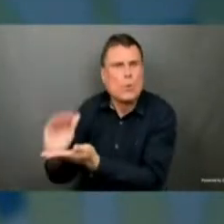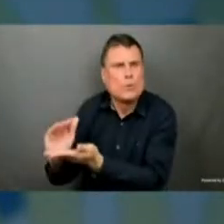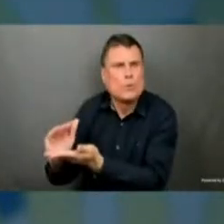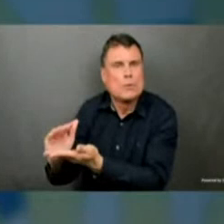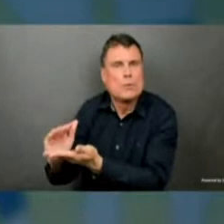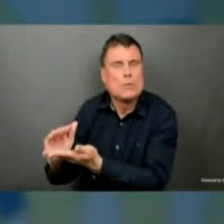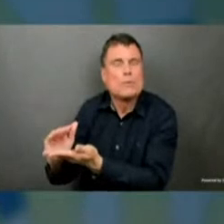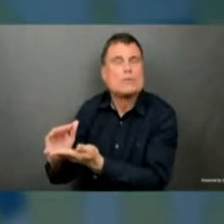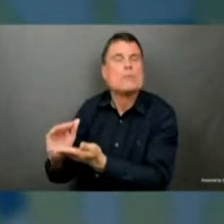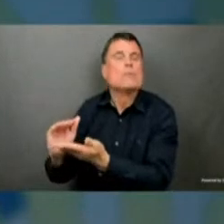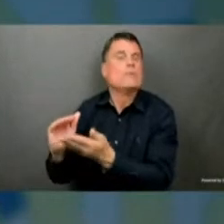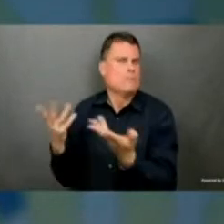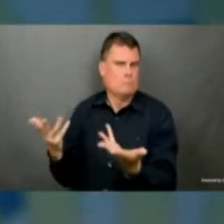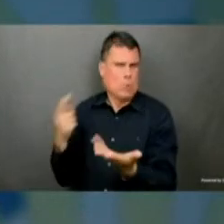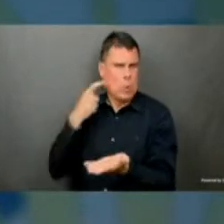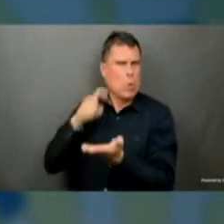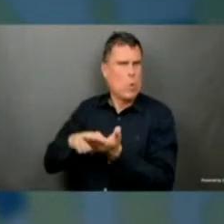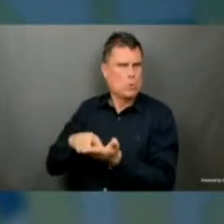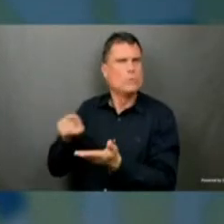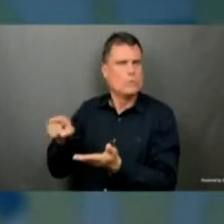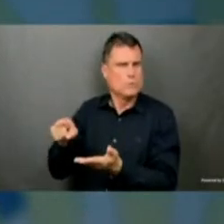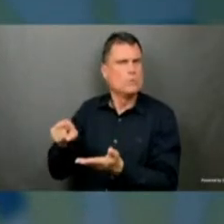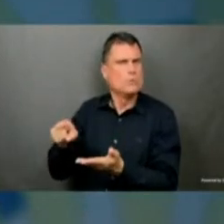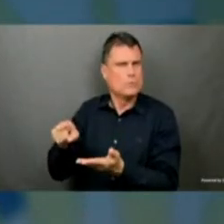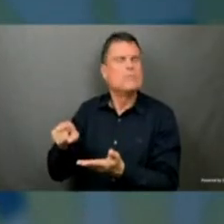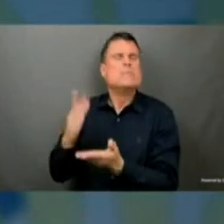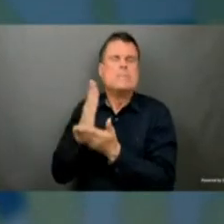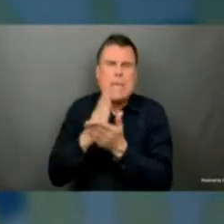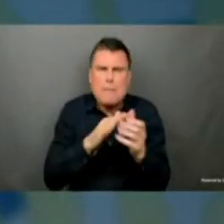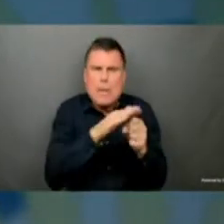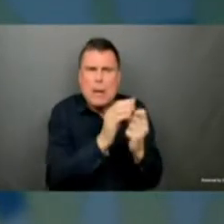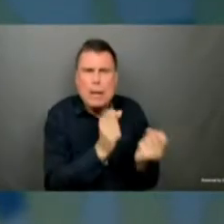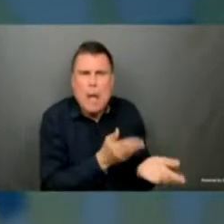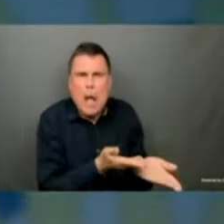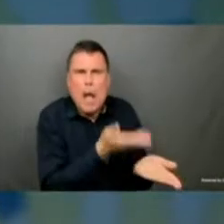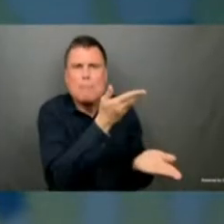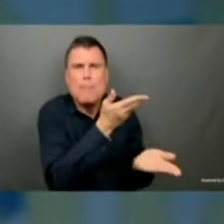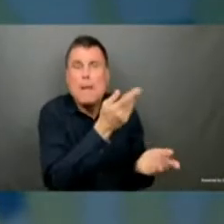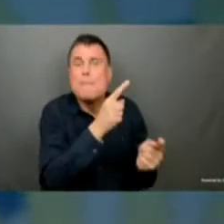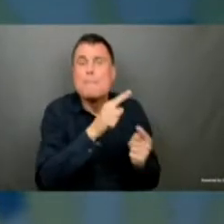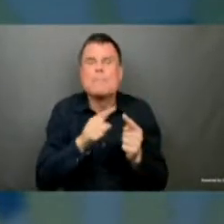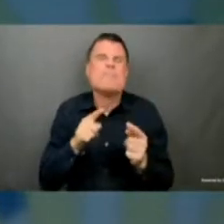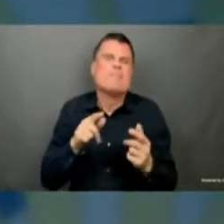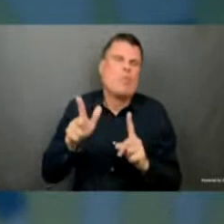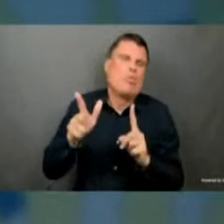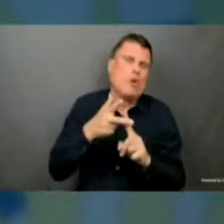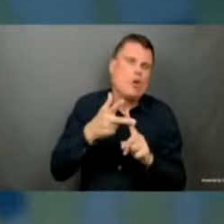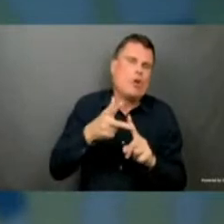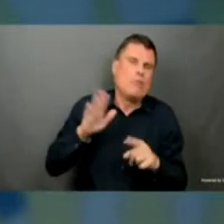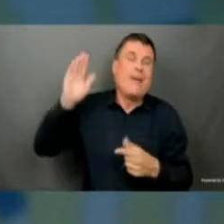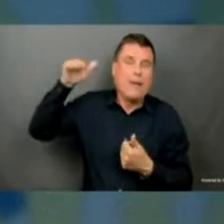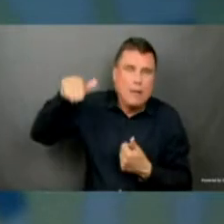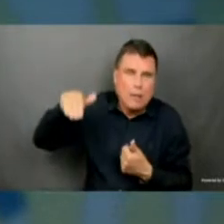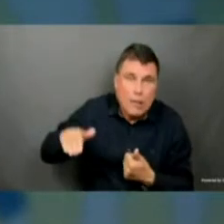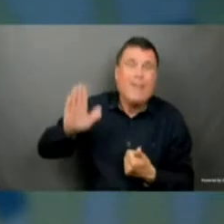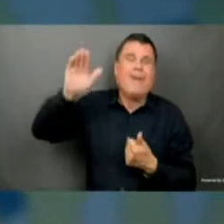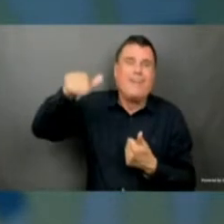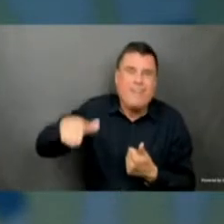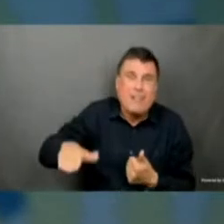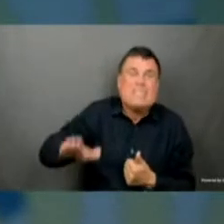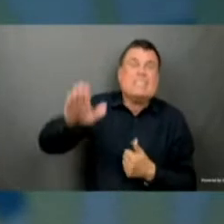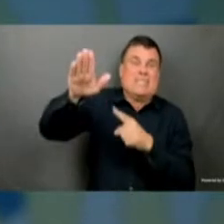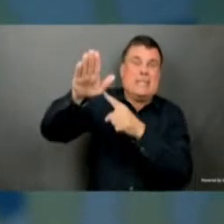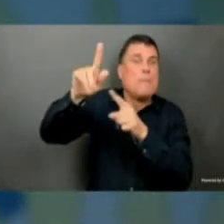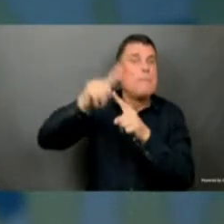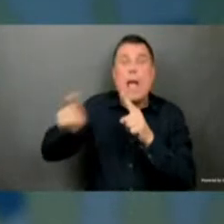levels 环 and 境下 a 的 bump 这个 up during the third 他说 wave. 还有第三波的回升但是这个长期护理院他们的一